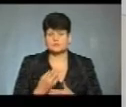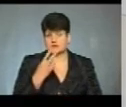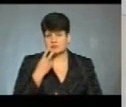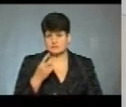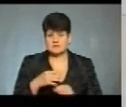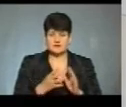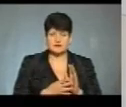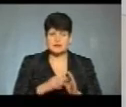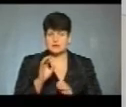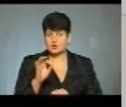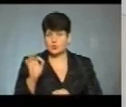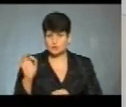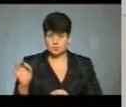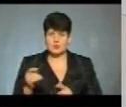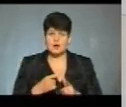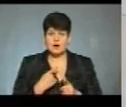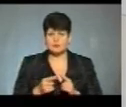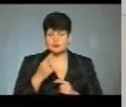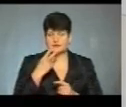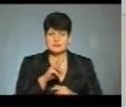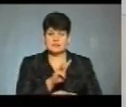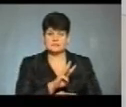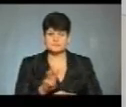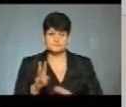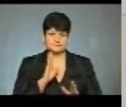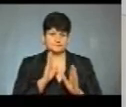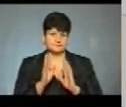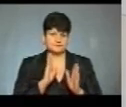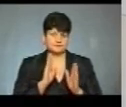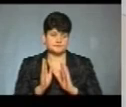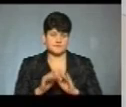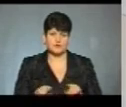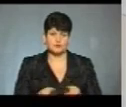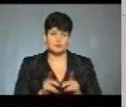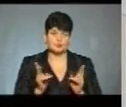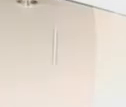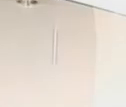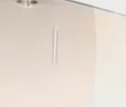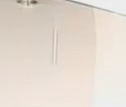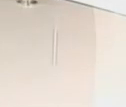19:00, а також заходьте на наш сайт і Facebook-сторінку. До зустрічі о 19:00.